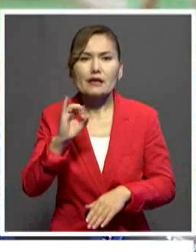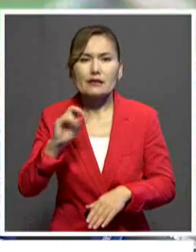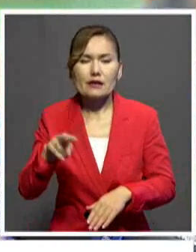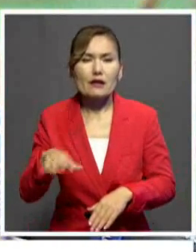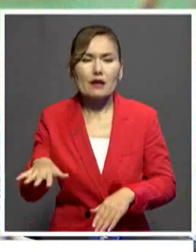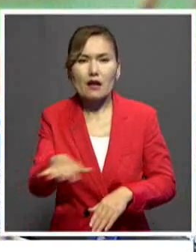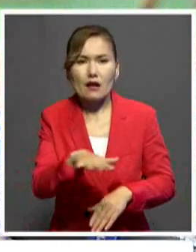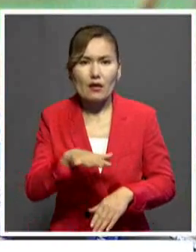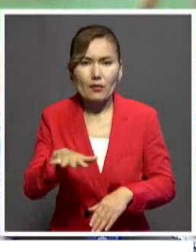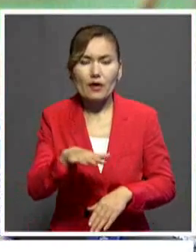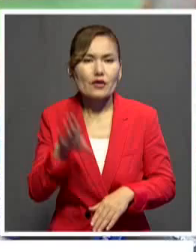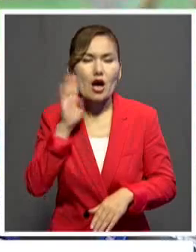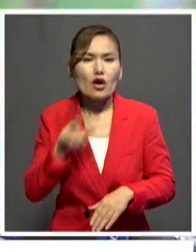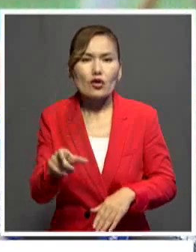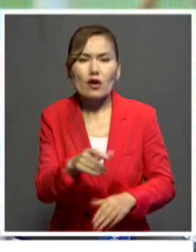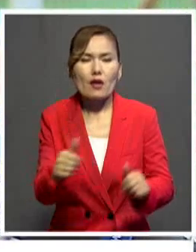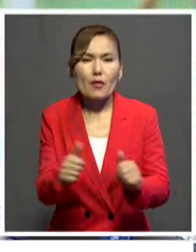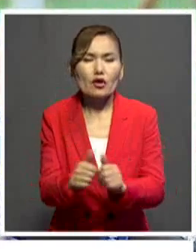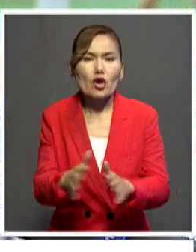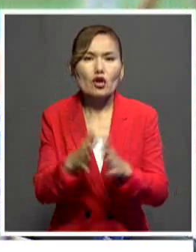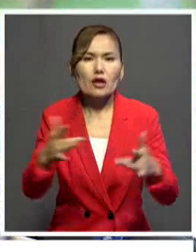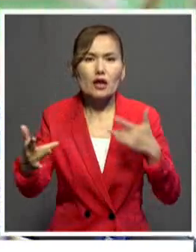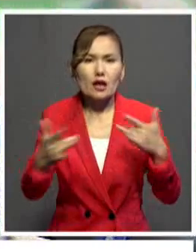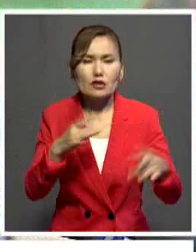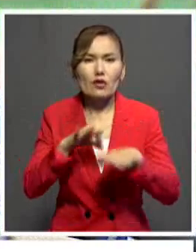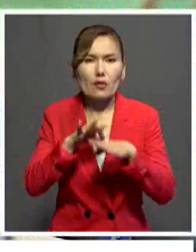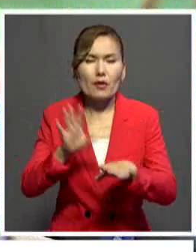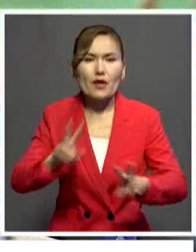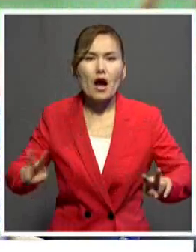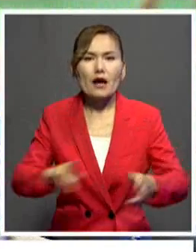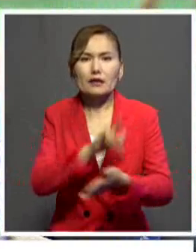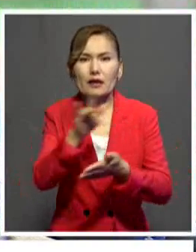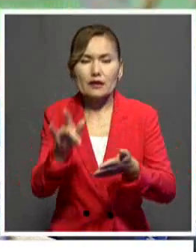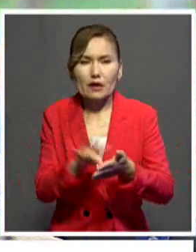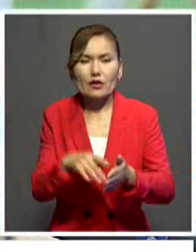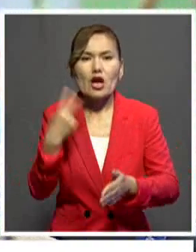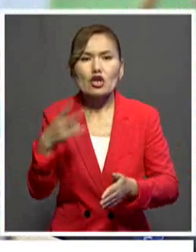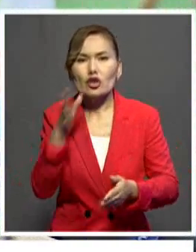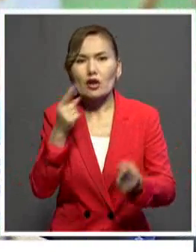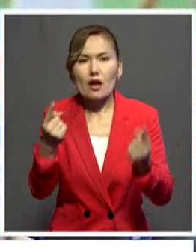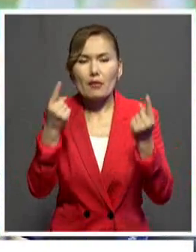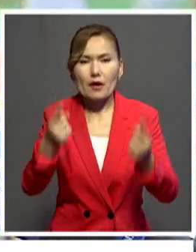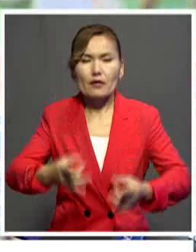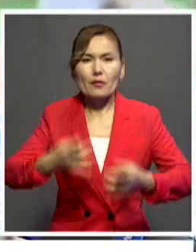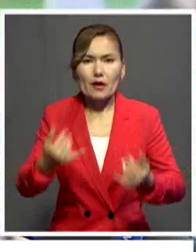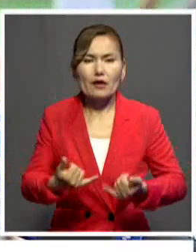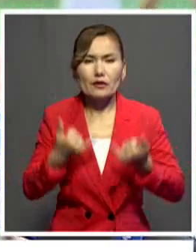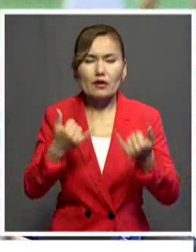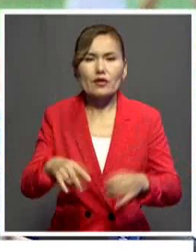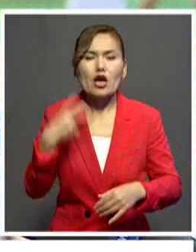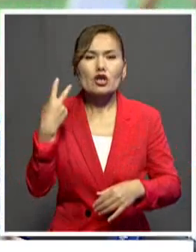амфитеатрда біздің үлкен гала концертіміз өткізіледі. Астананың сол үлкен 20 жылдық мерейтойына байланысты